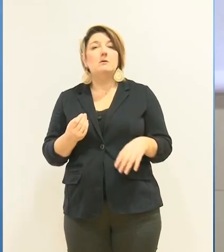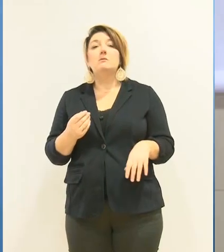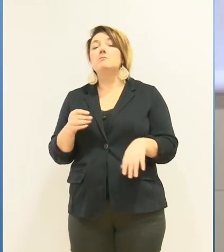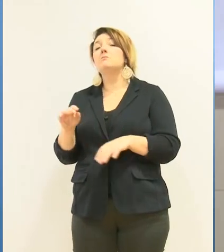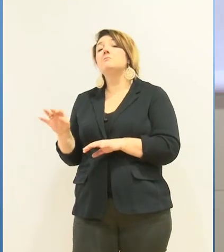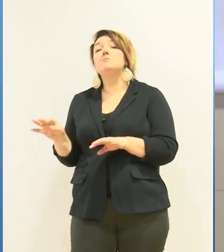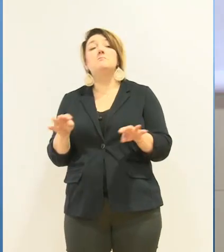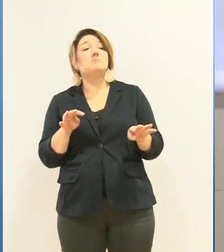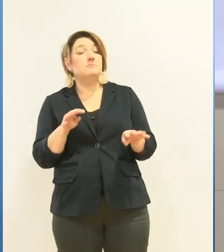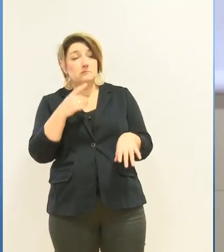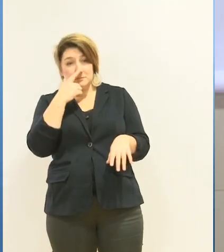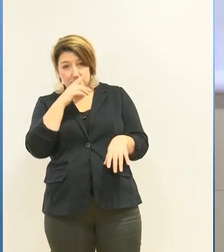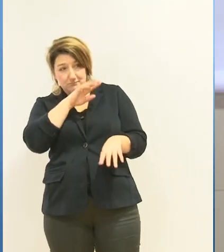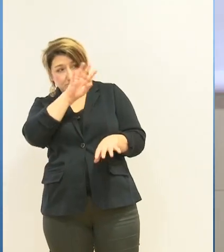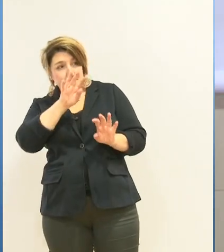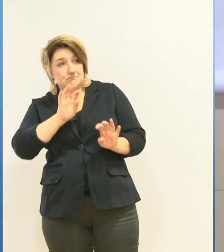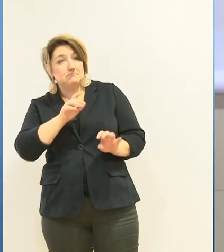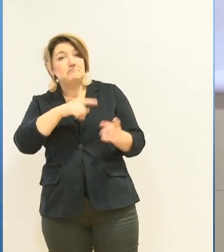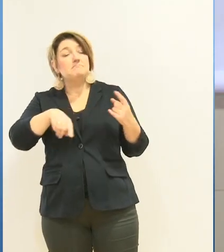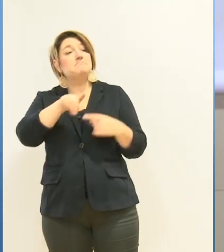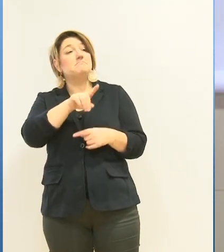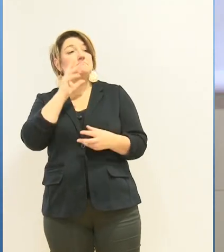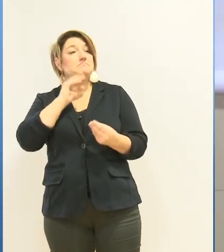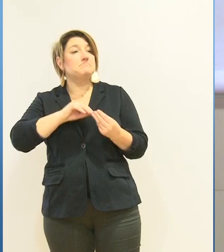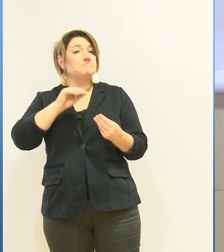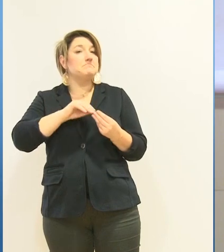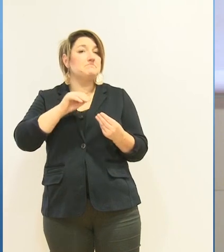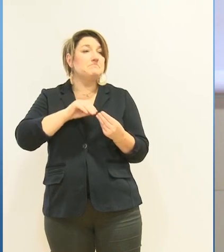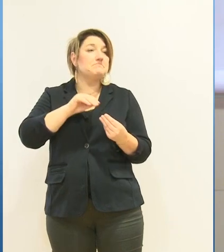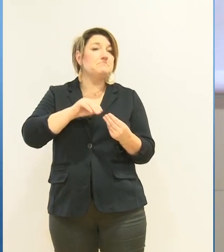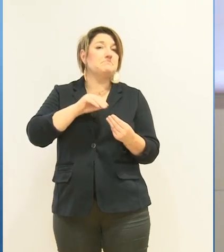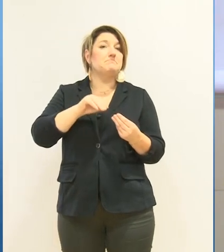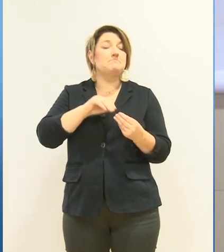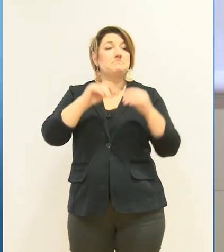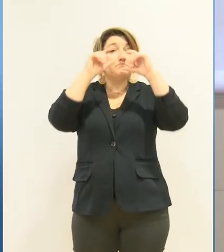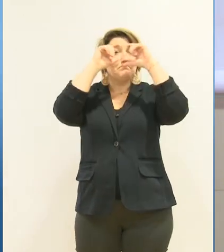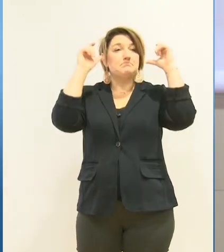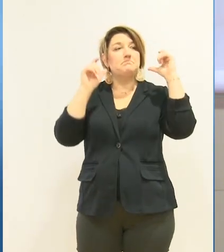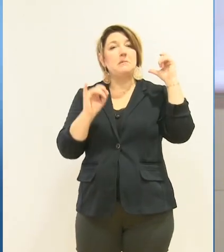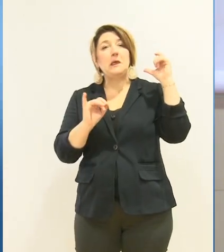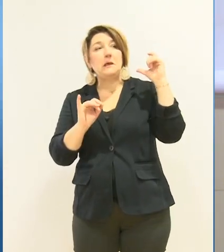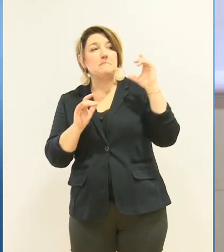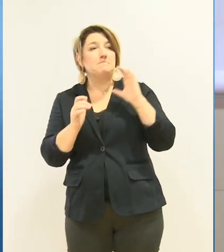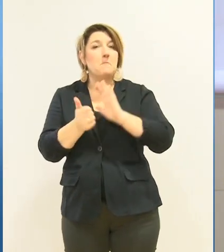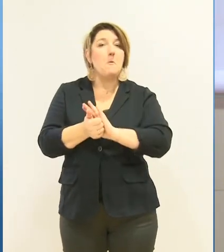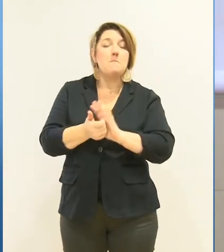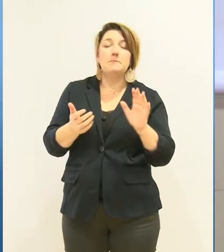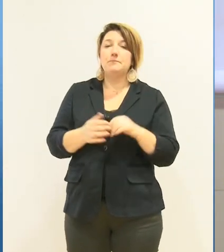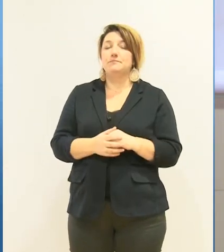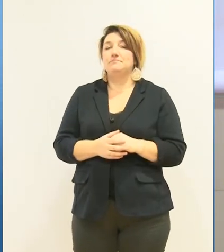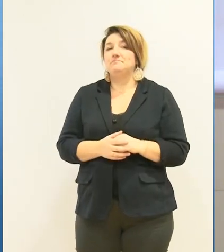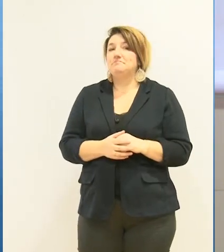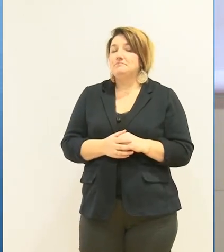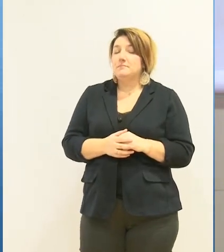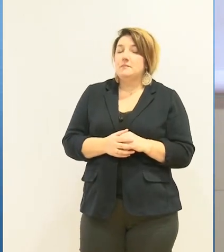monsieur le conseiller municipal vous m'interrogez sur les cohérence des politiques municipales en termes de lutte contre la pollution de l'air